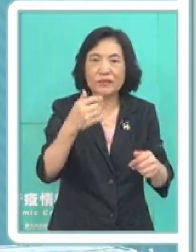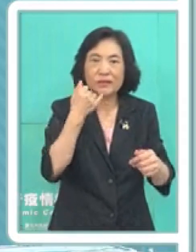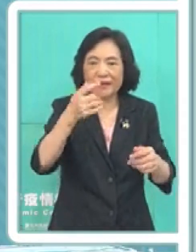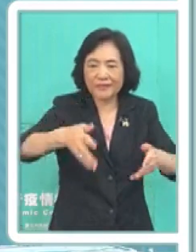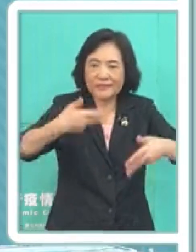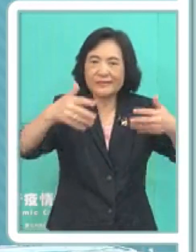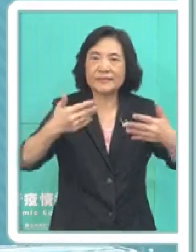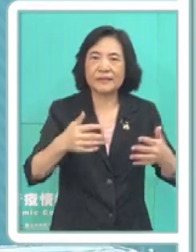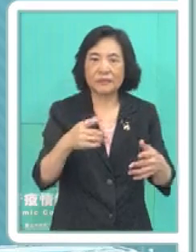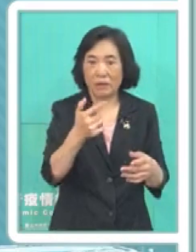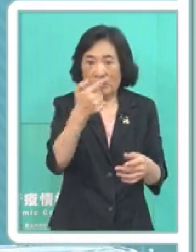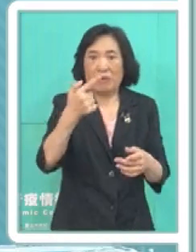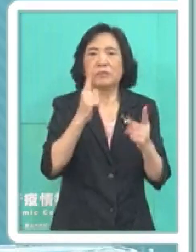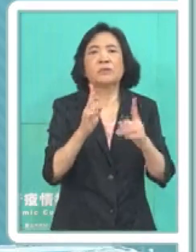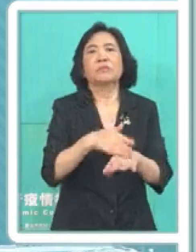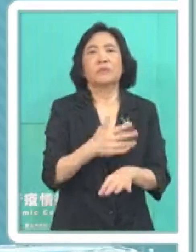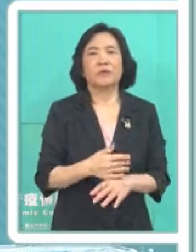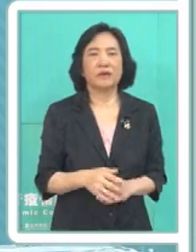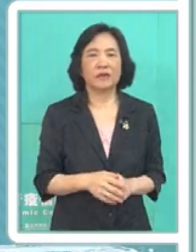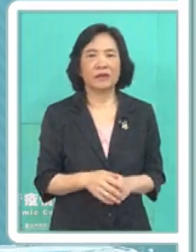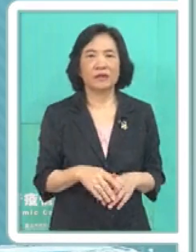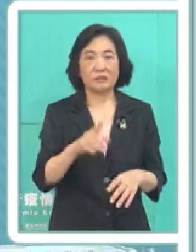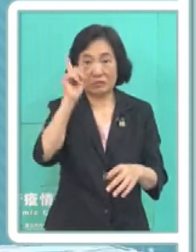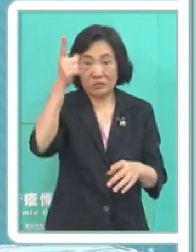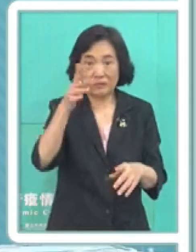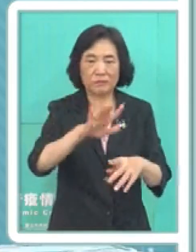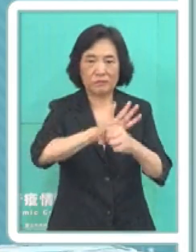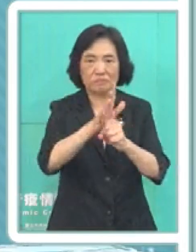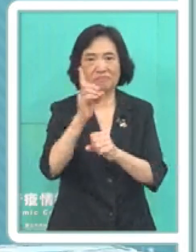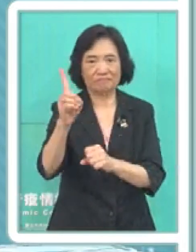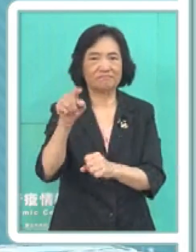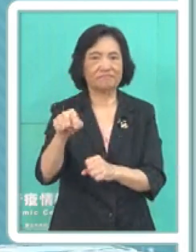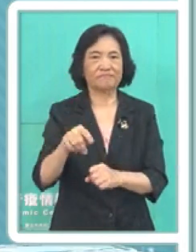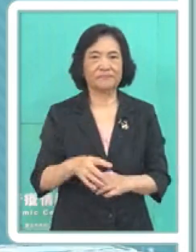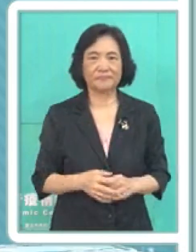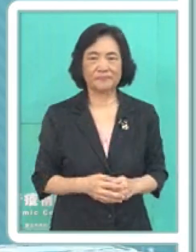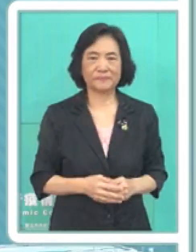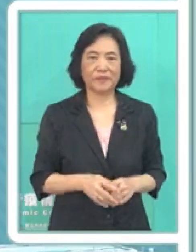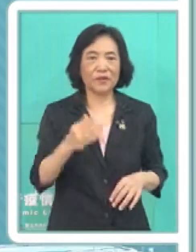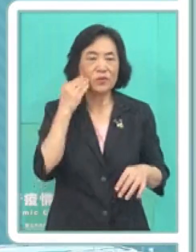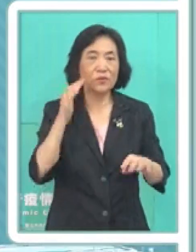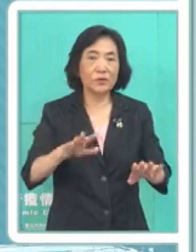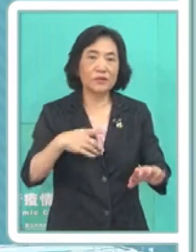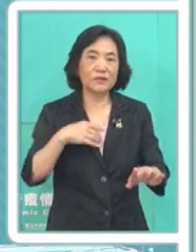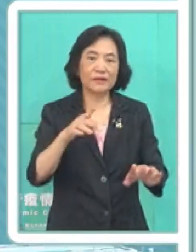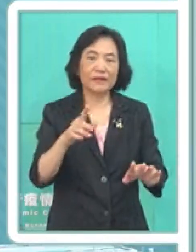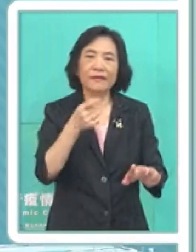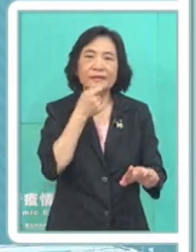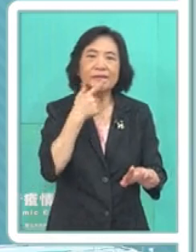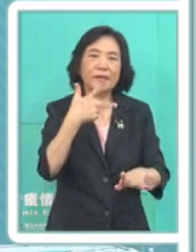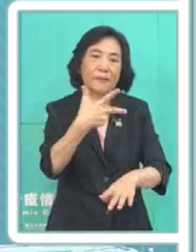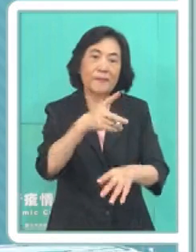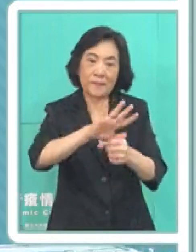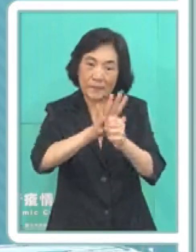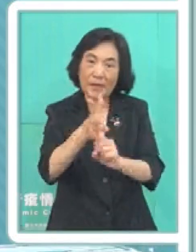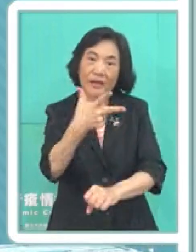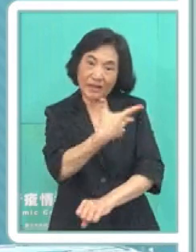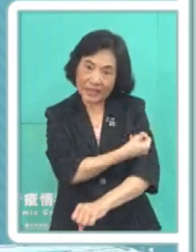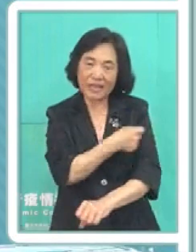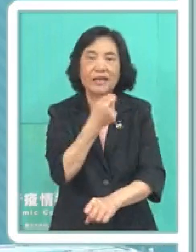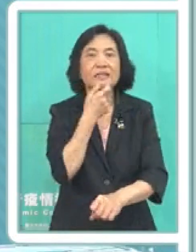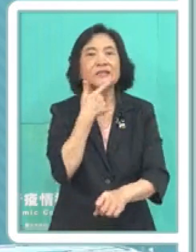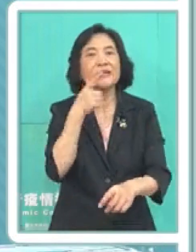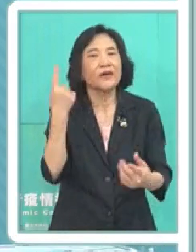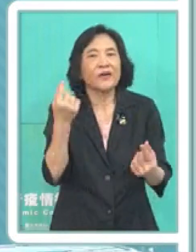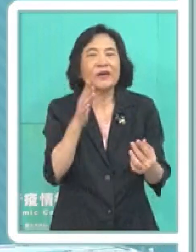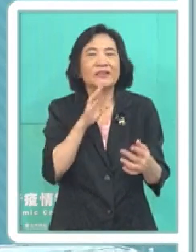少重症跟死亡。如果是采用这种策略的话，你看，它就流感化的策略，就是好不管打两剂